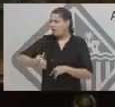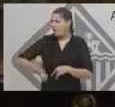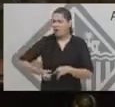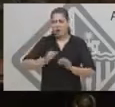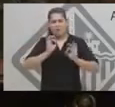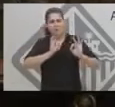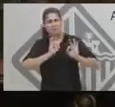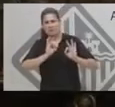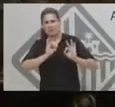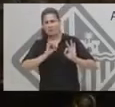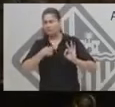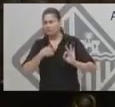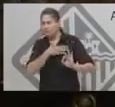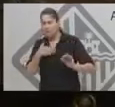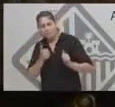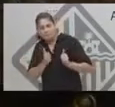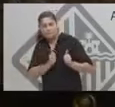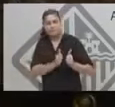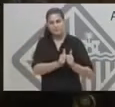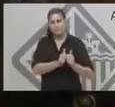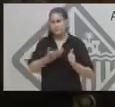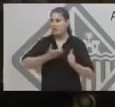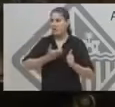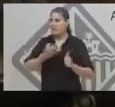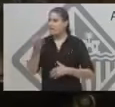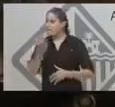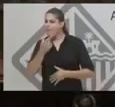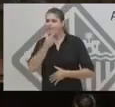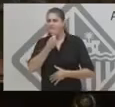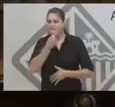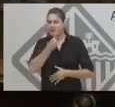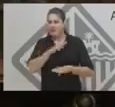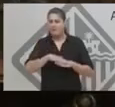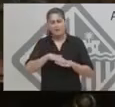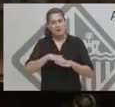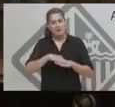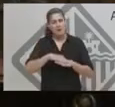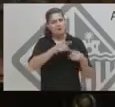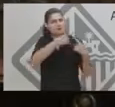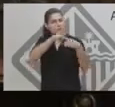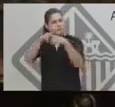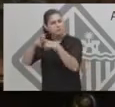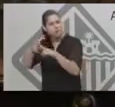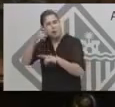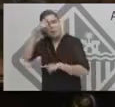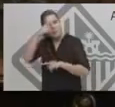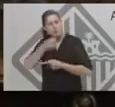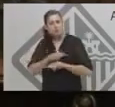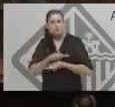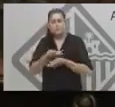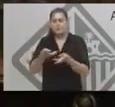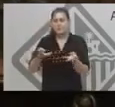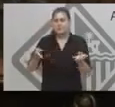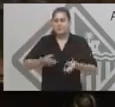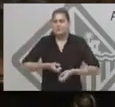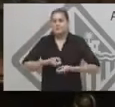i jo vull ser al seu costat. L'Ajuntament ha de facilitar, posar les condicions perquè les diferents manifestacions culturals s'expressin en